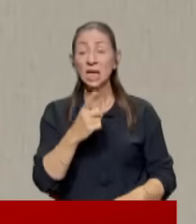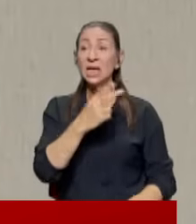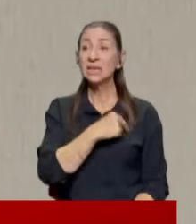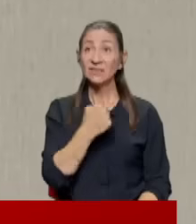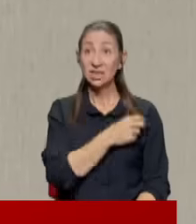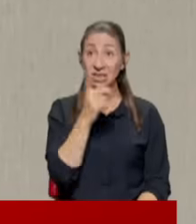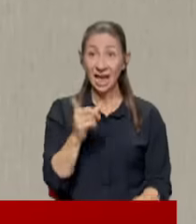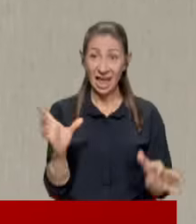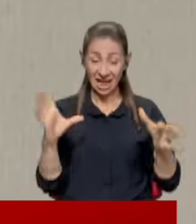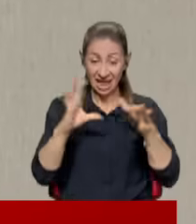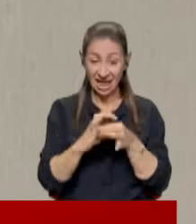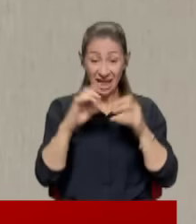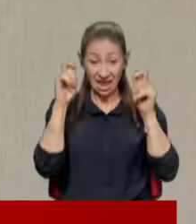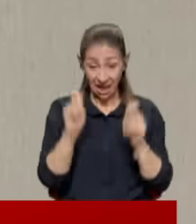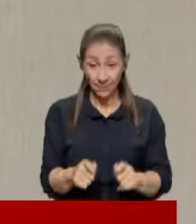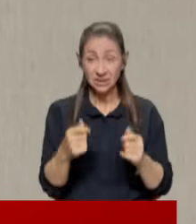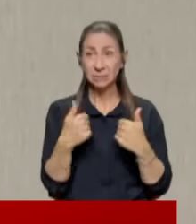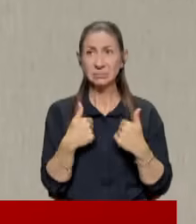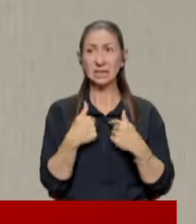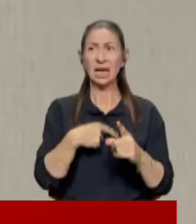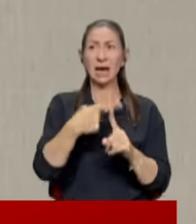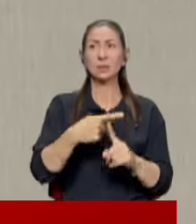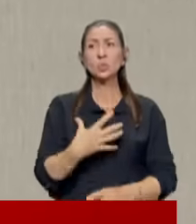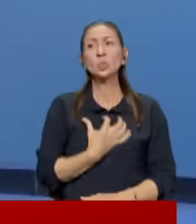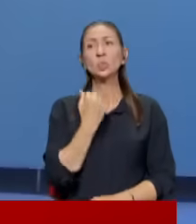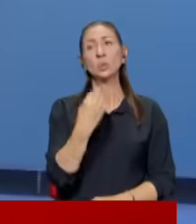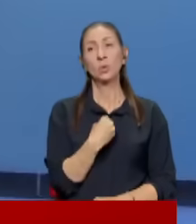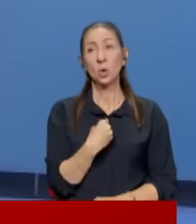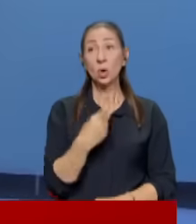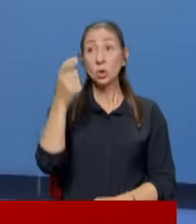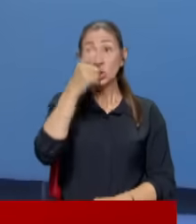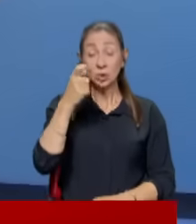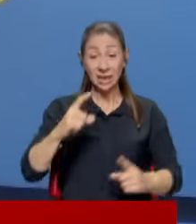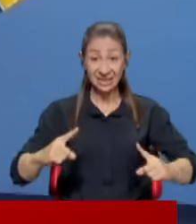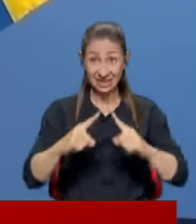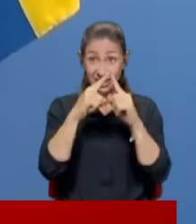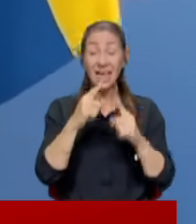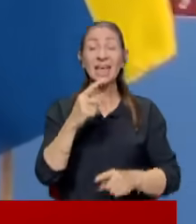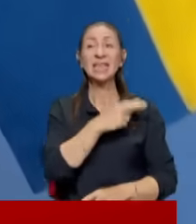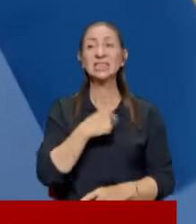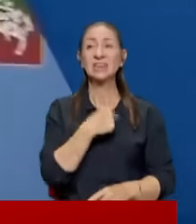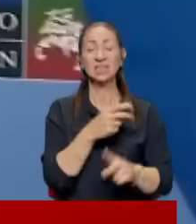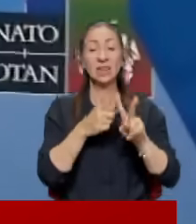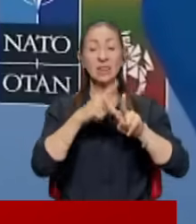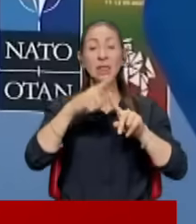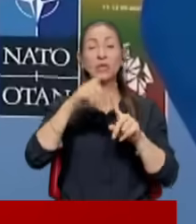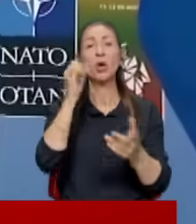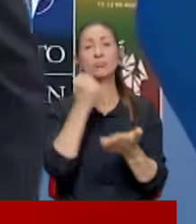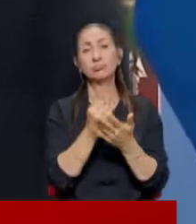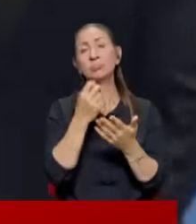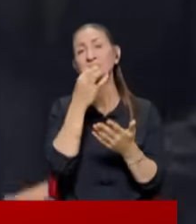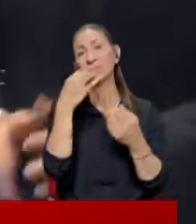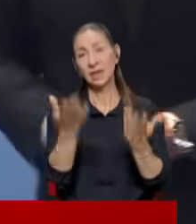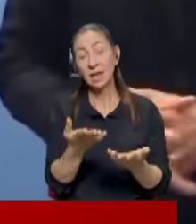İsveç'le ilişkili hale getirilmesi bizi ayrıca üzmektedir. Türkiye zirvede İsveç'e NATO vizesi verdi.